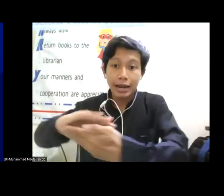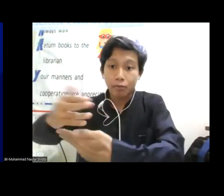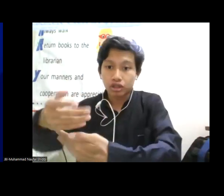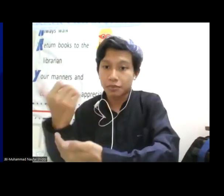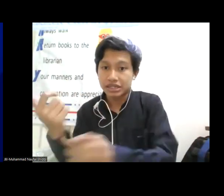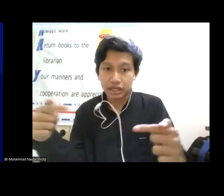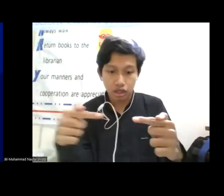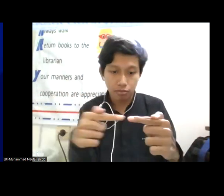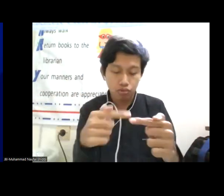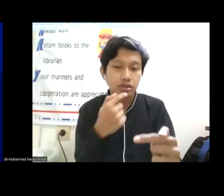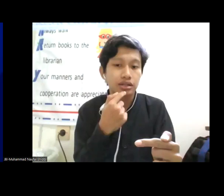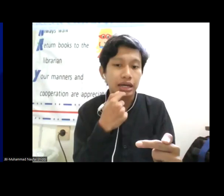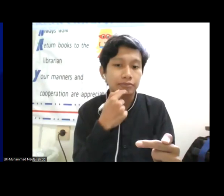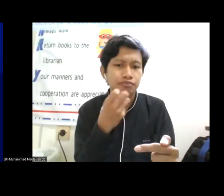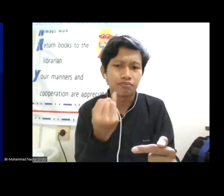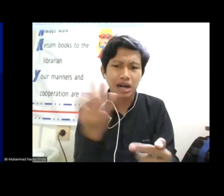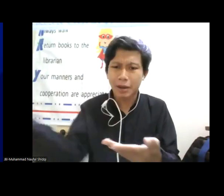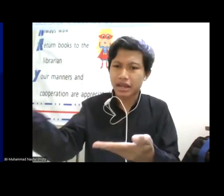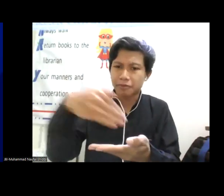terima kasih